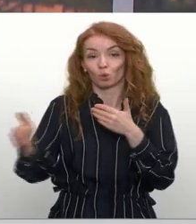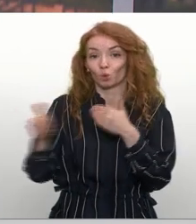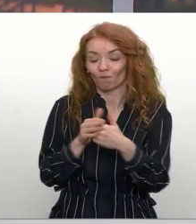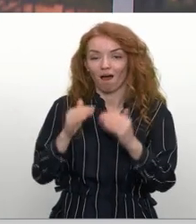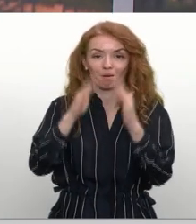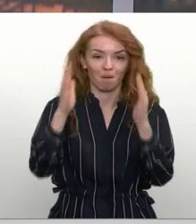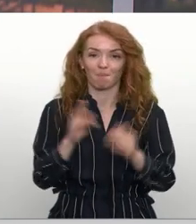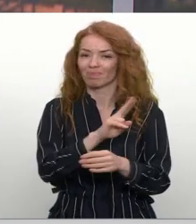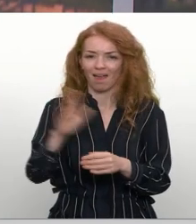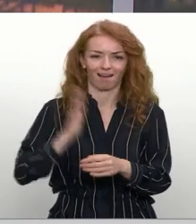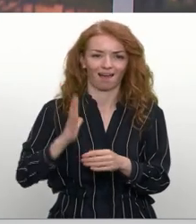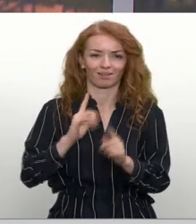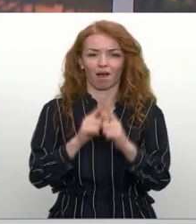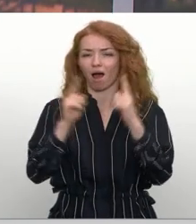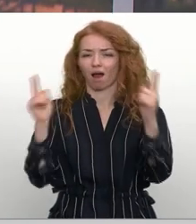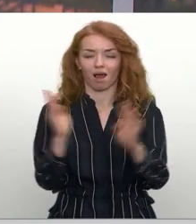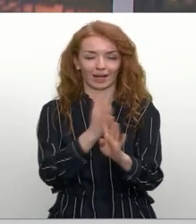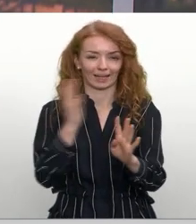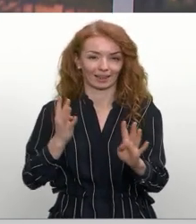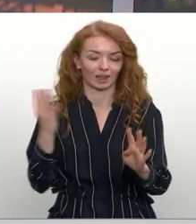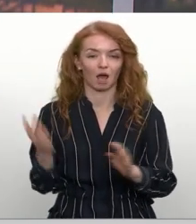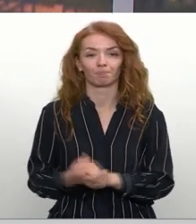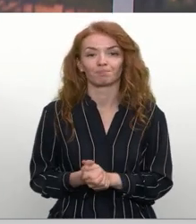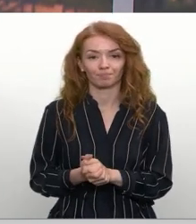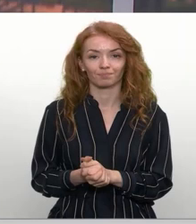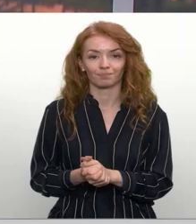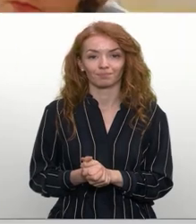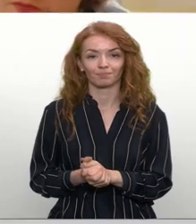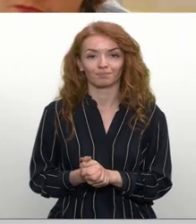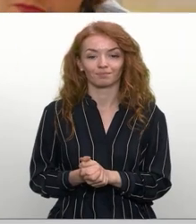negaidīt garā rindā. Stāsta Ieva Benefelde no Skrundas televīzijas.